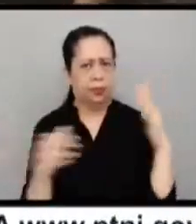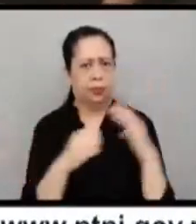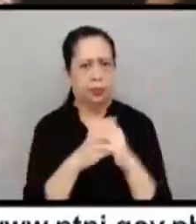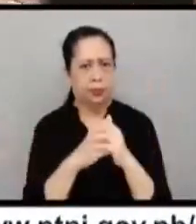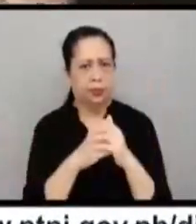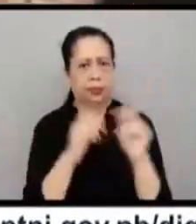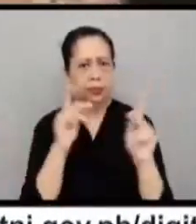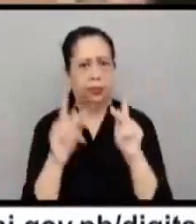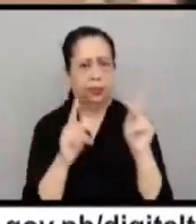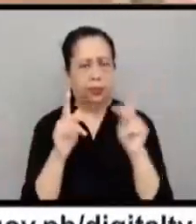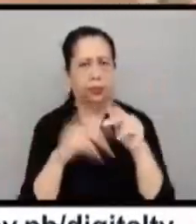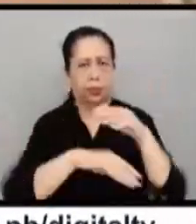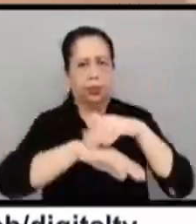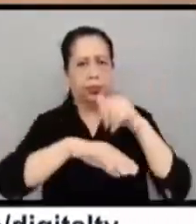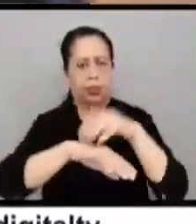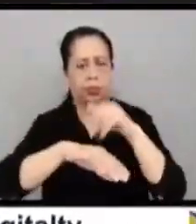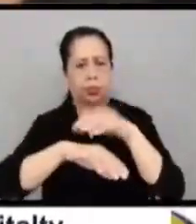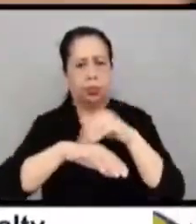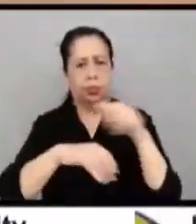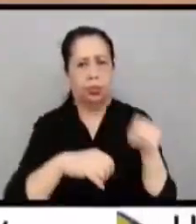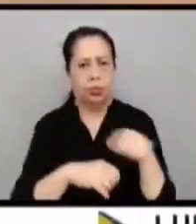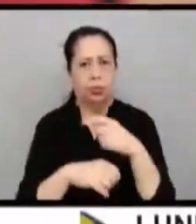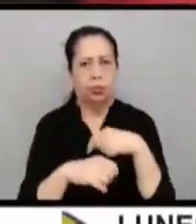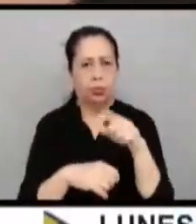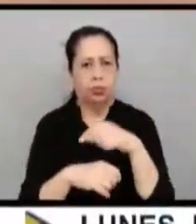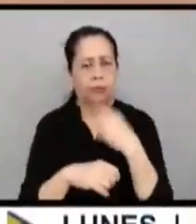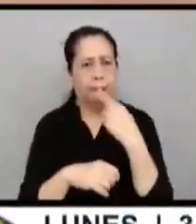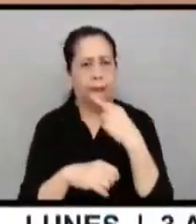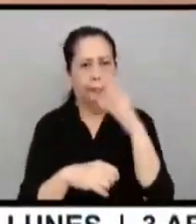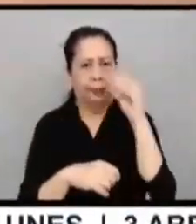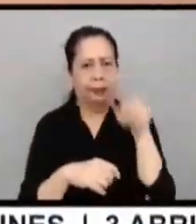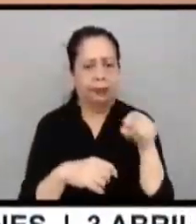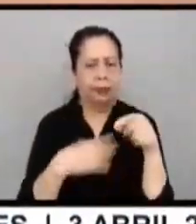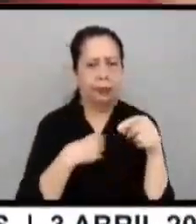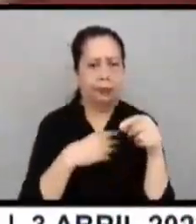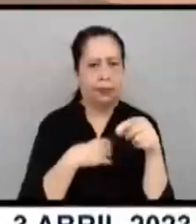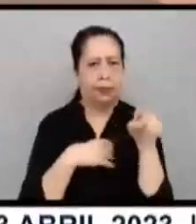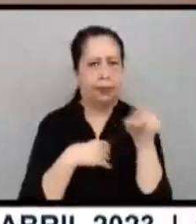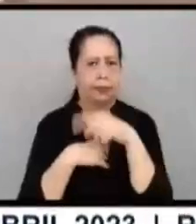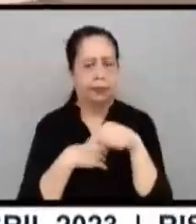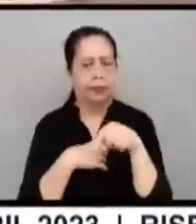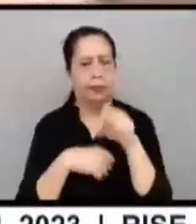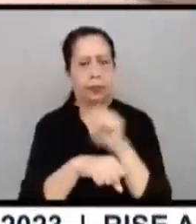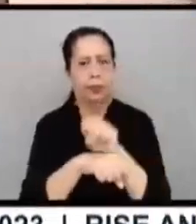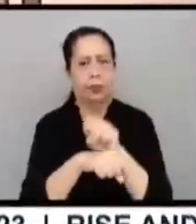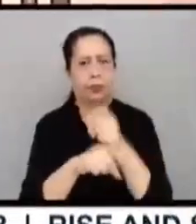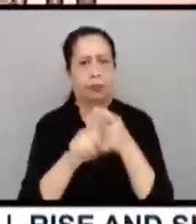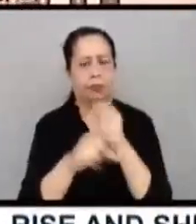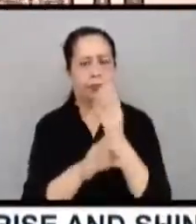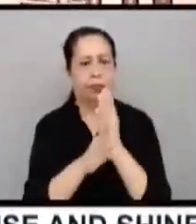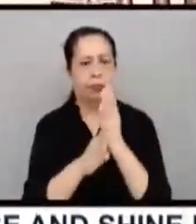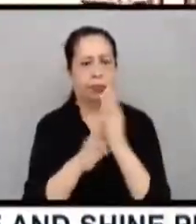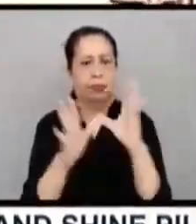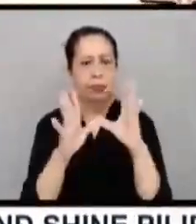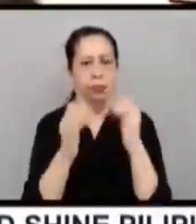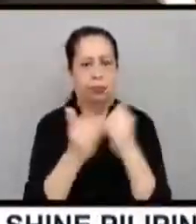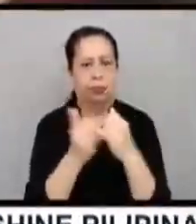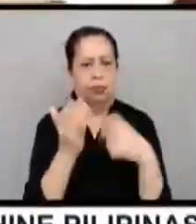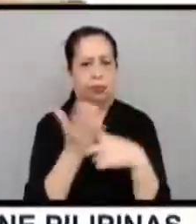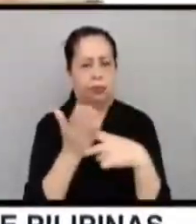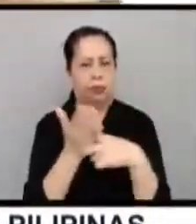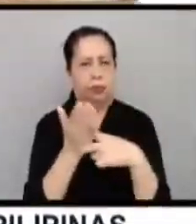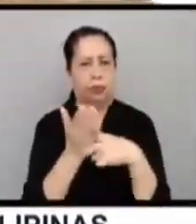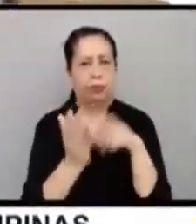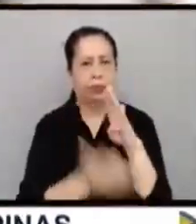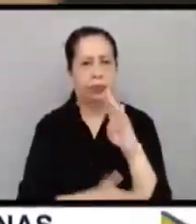yung nagtatawag ng pasahero, yung naka-red na lalaki at yung naka-white, yan sila ay mga tauhan ng mga bus company na nasa ticketing booth at